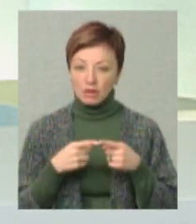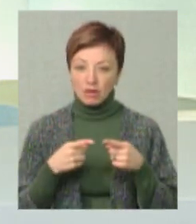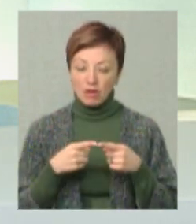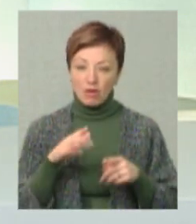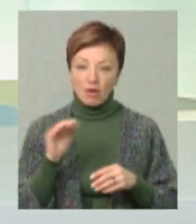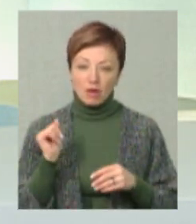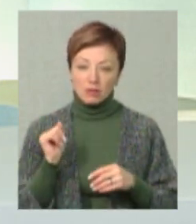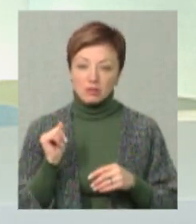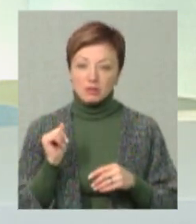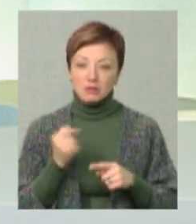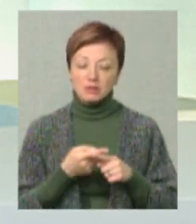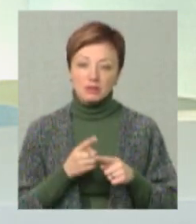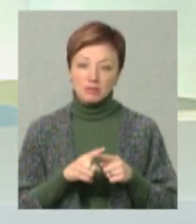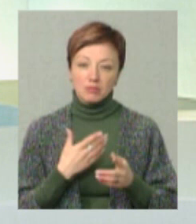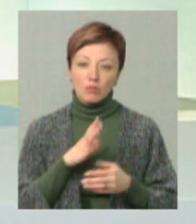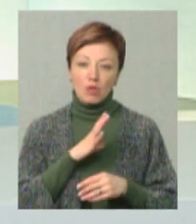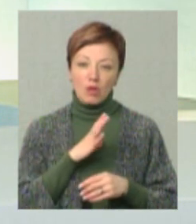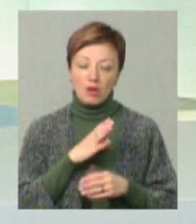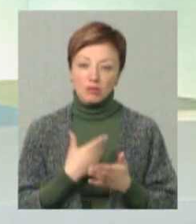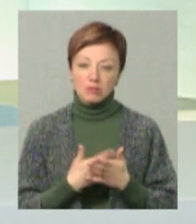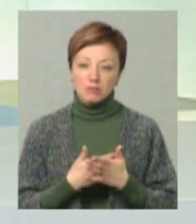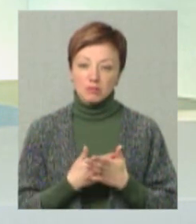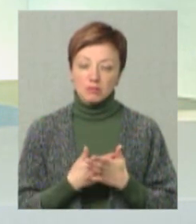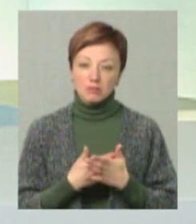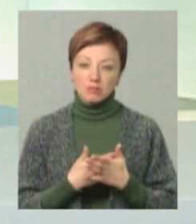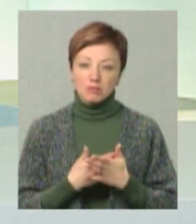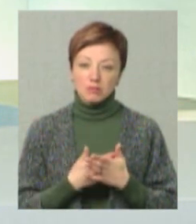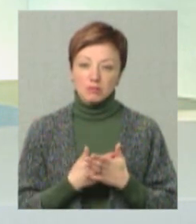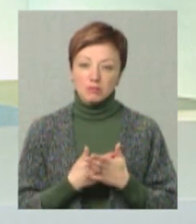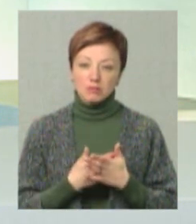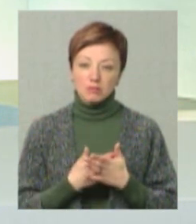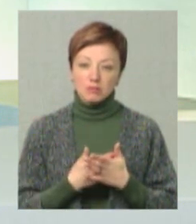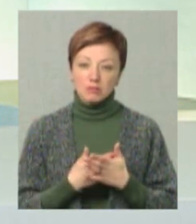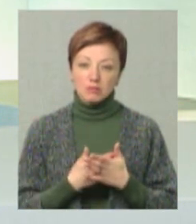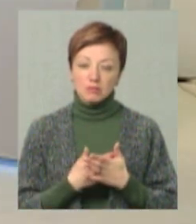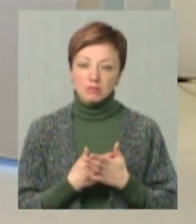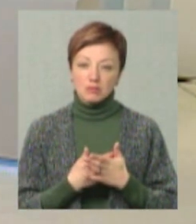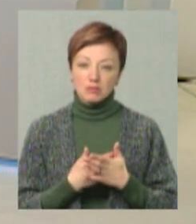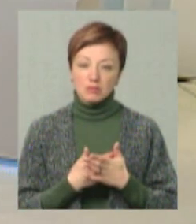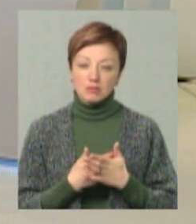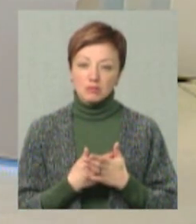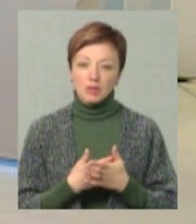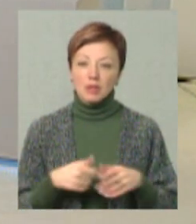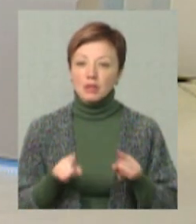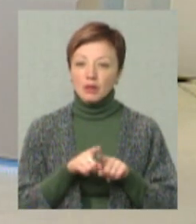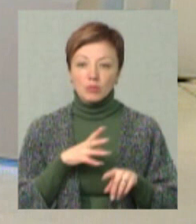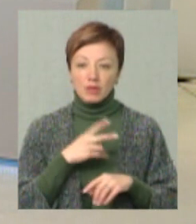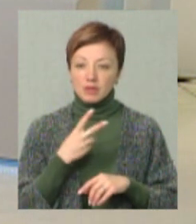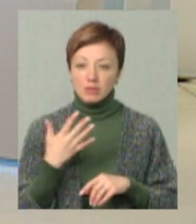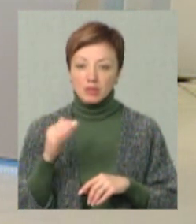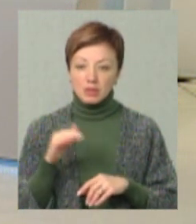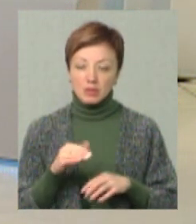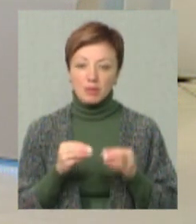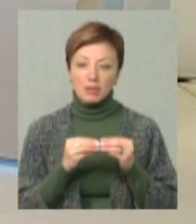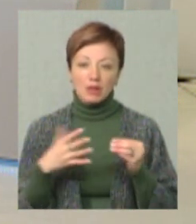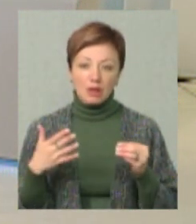то вказана квартира, яка там була, про яку ми говорили, ви говорили, та це також було не 25